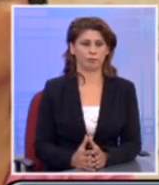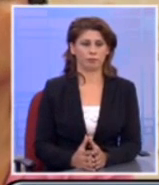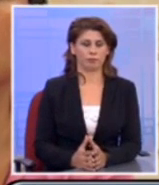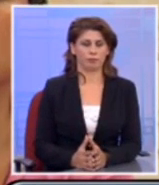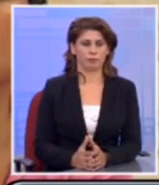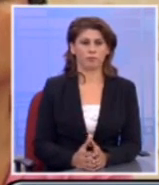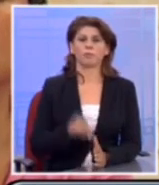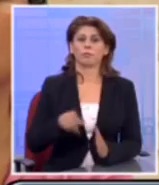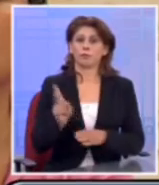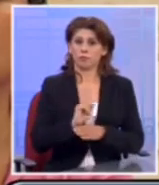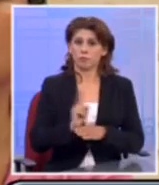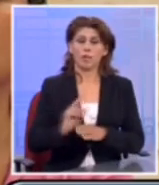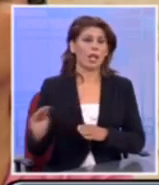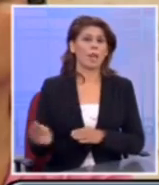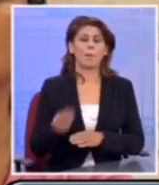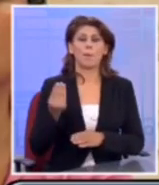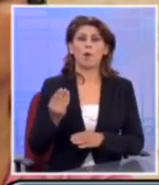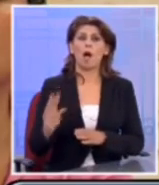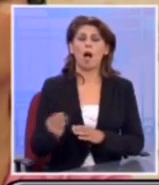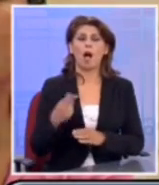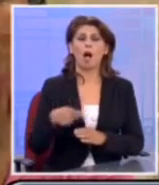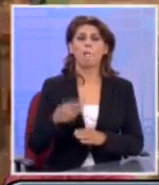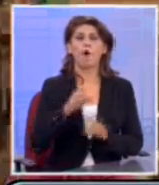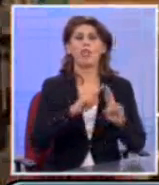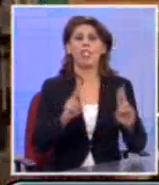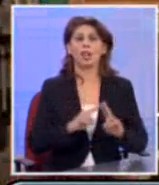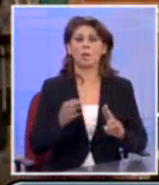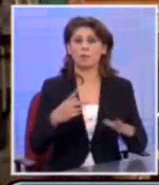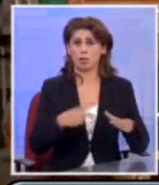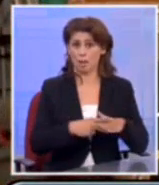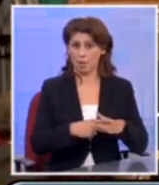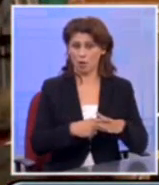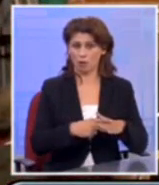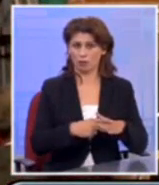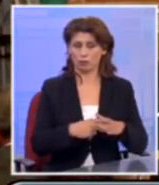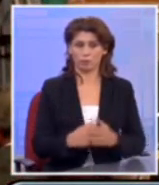τα οποία προέρχονται από το Δούνουτου και